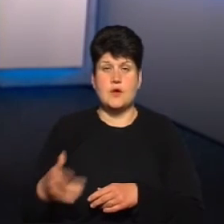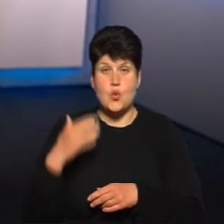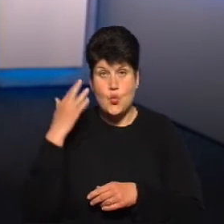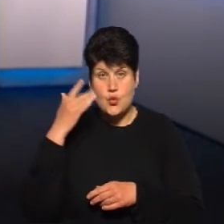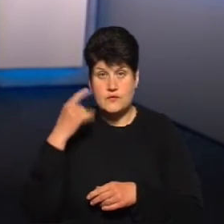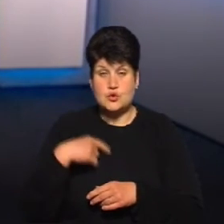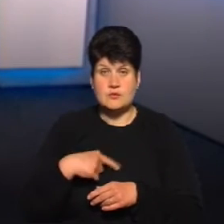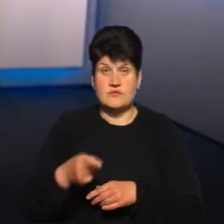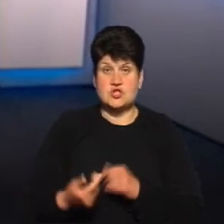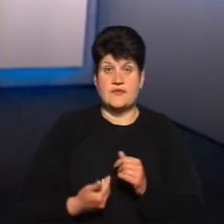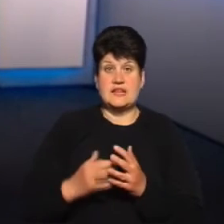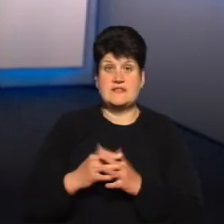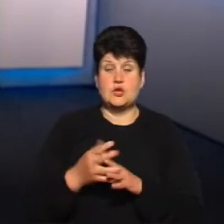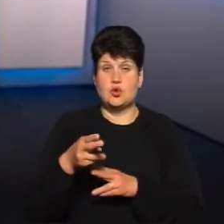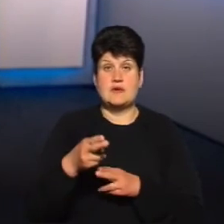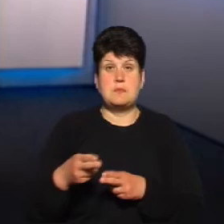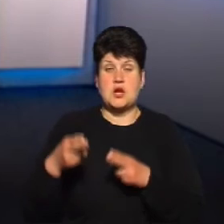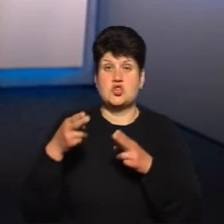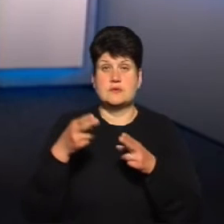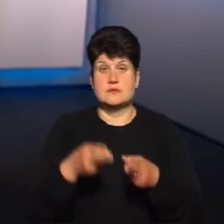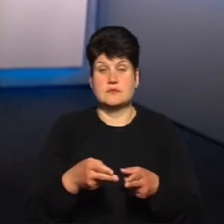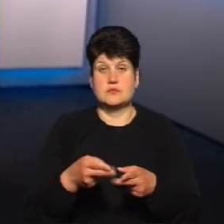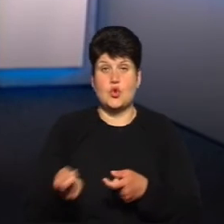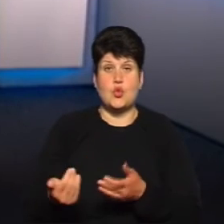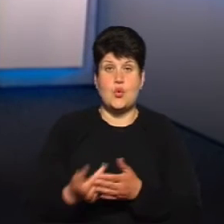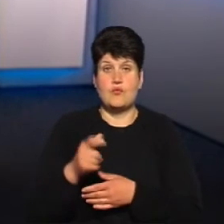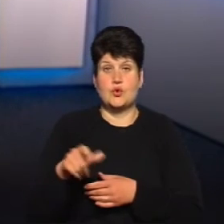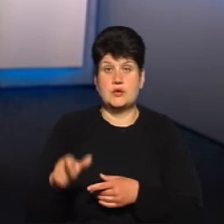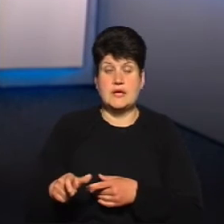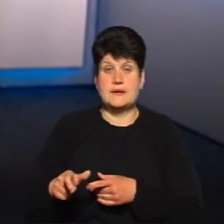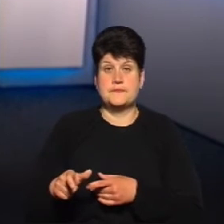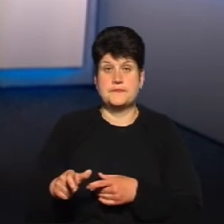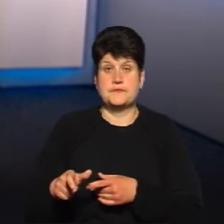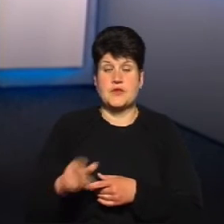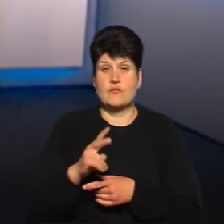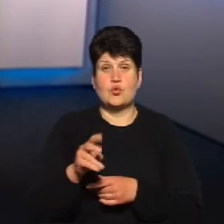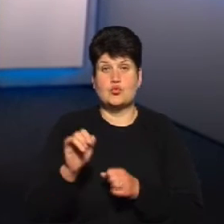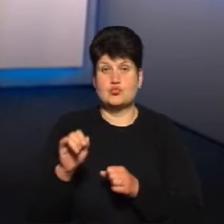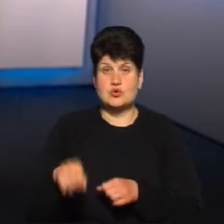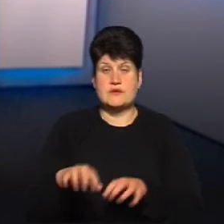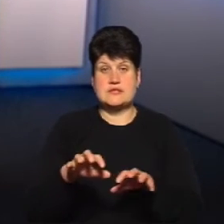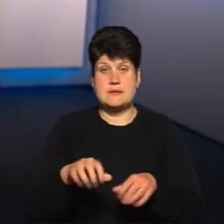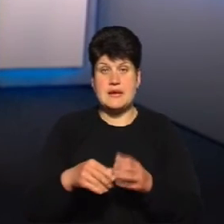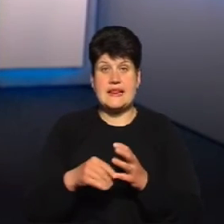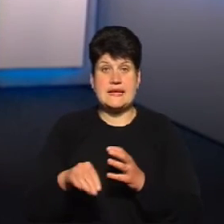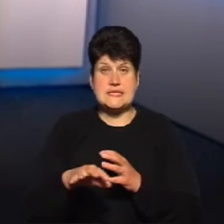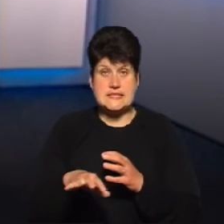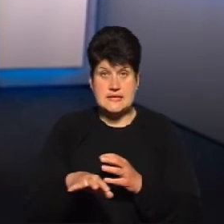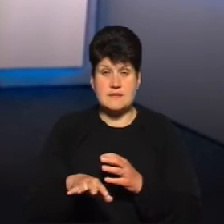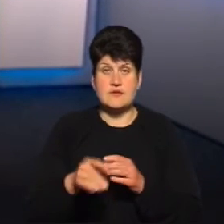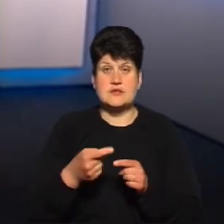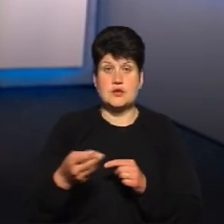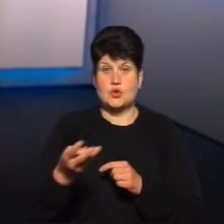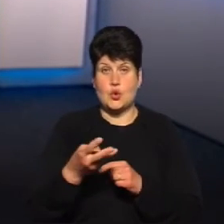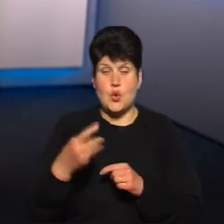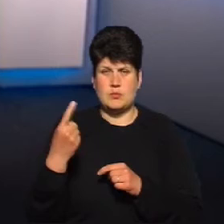своєму селі, до вас привозять нових людей, вони поселяються. В когось, можливо, і відбирали землю, хоча, в принципі, в цих трьох областях землі було